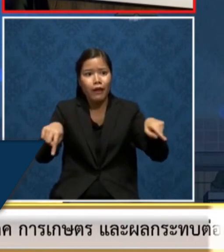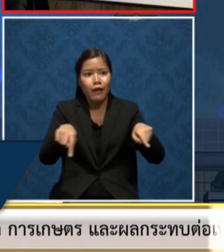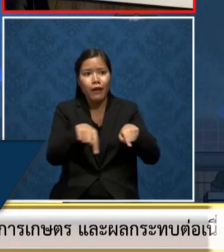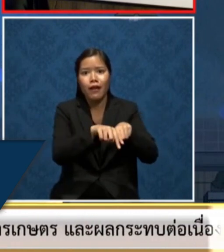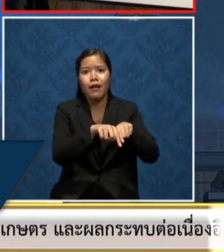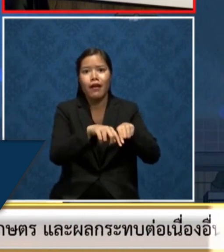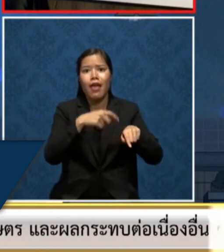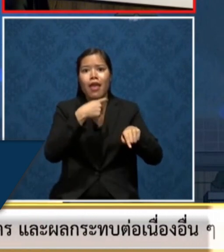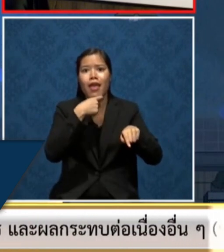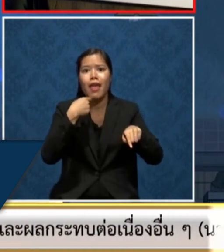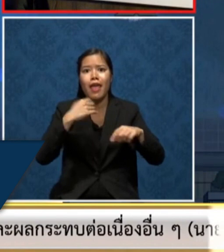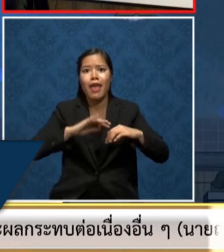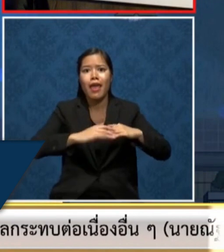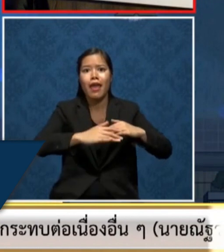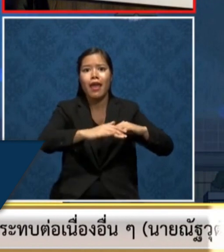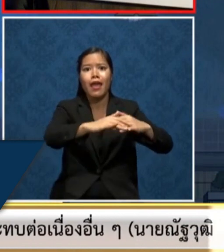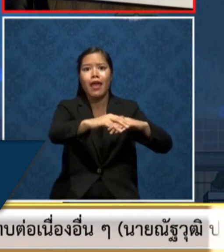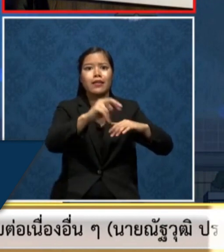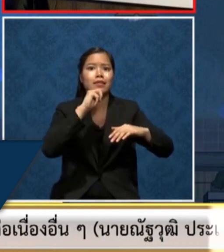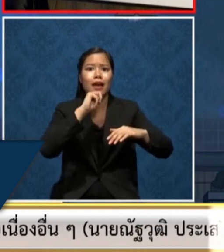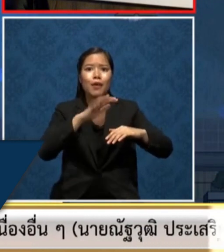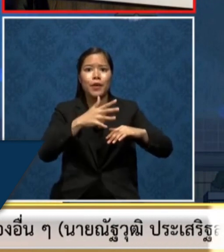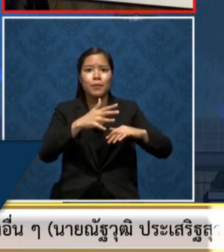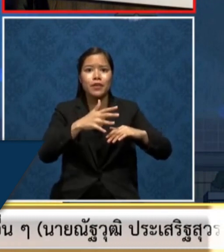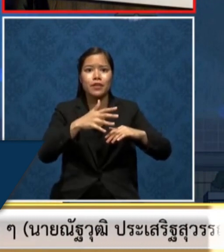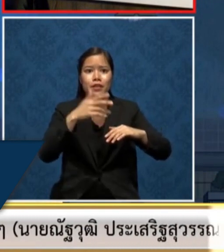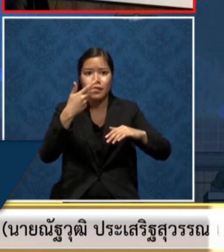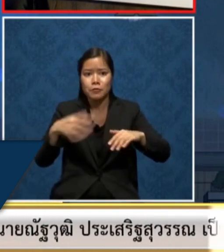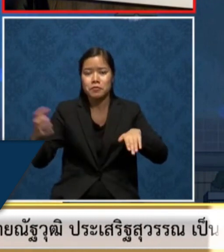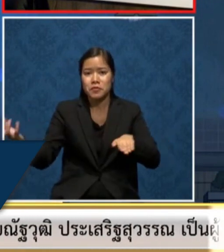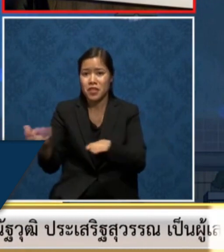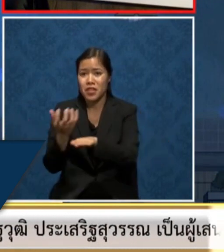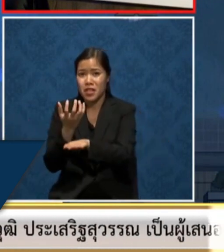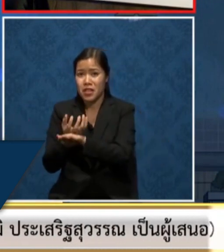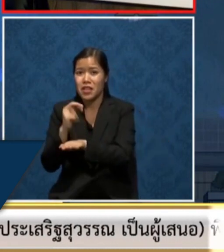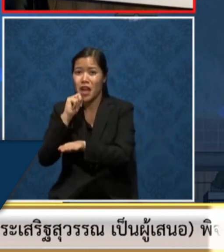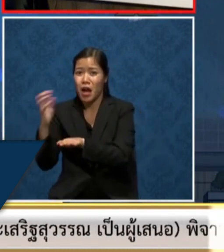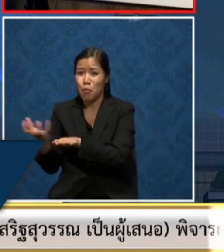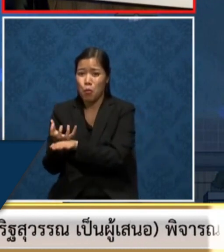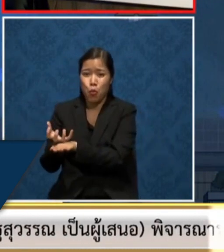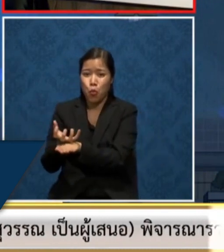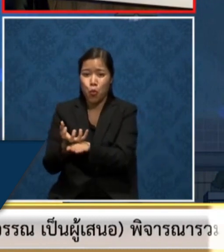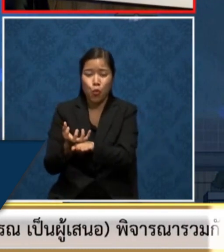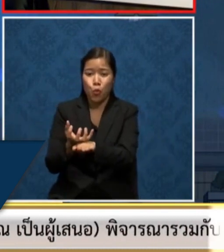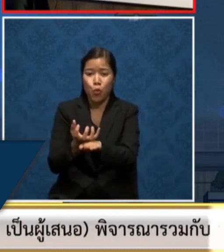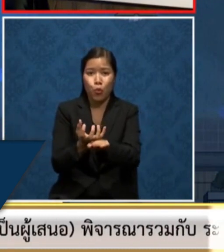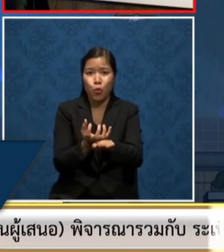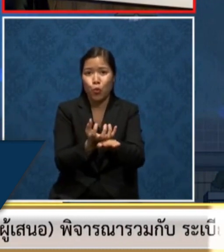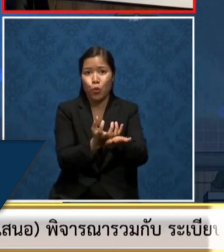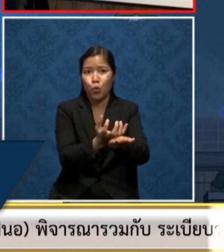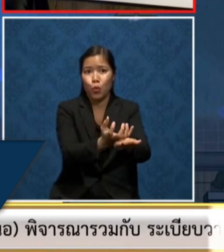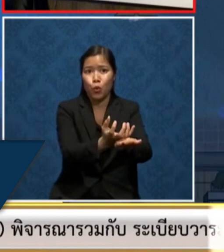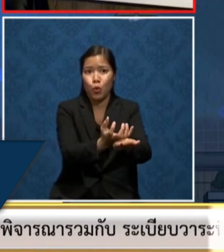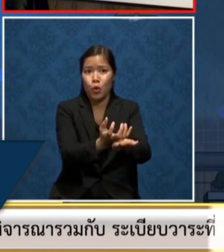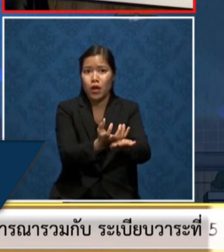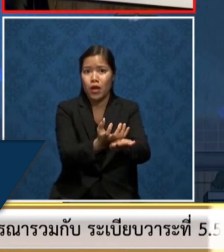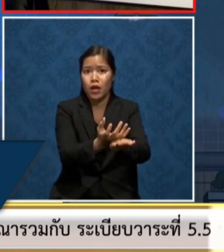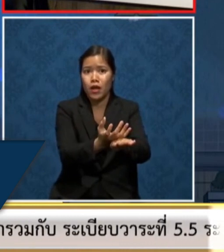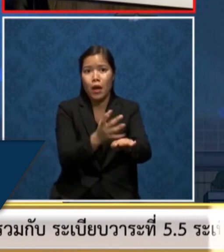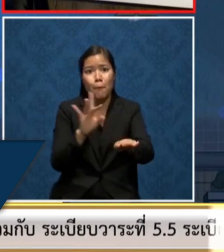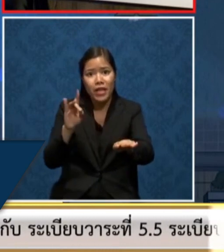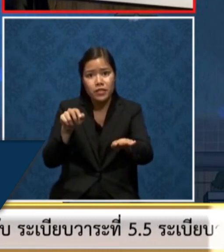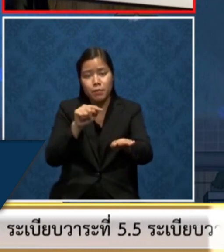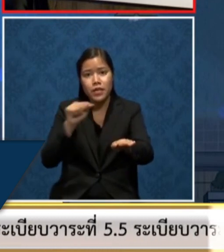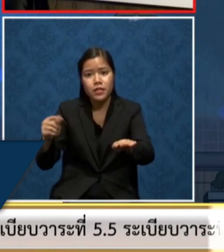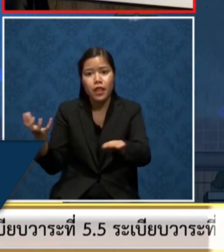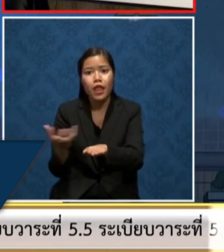เลยกต้ใช้รถบทุกน้ำจากแ่งน้ำที่มีน้ำขนน้ำตรนี้ค่ะไปอีจุด Same80%ของน้ำผู้คนี้ค